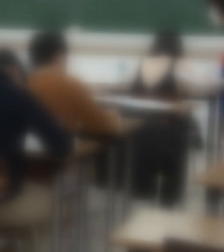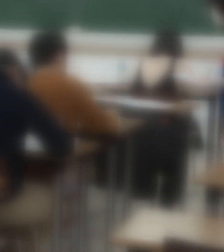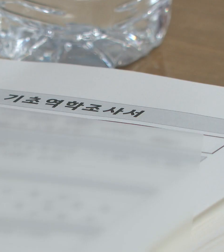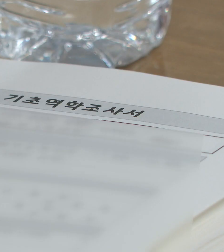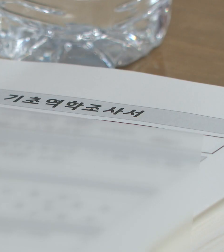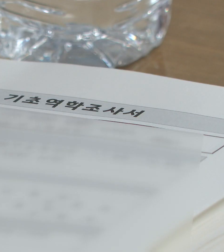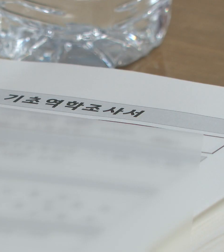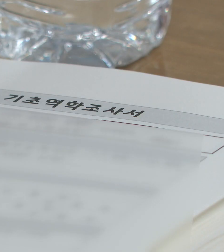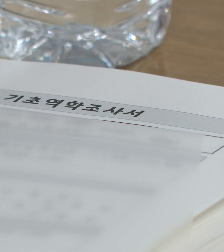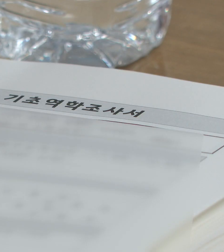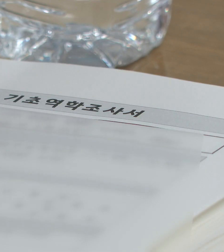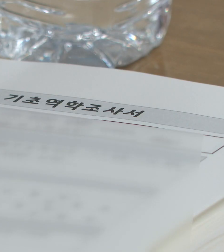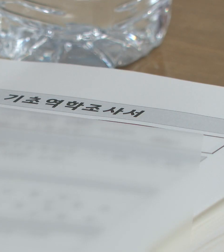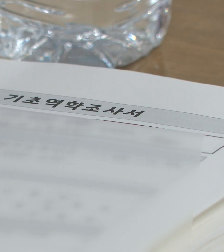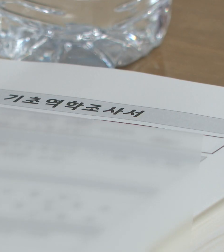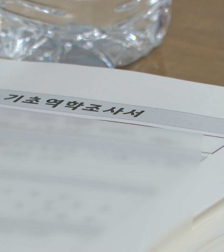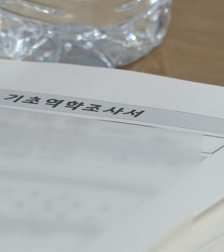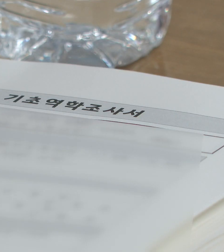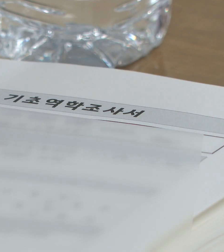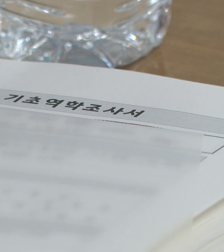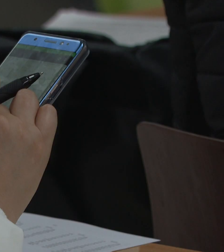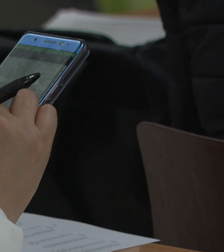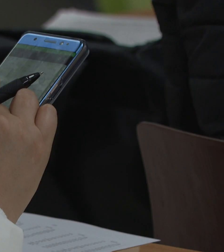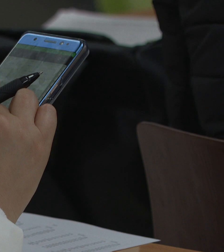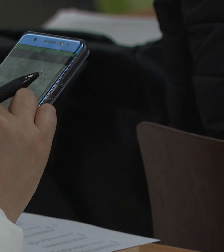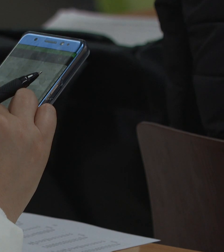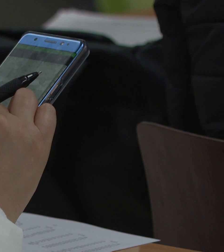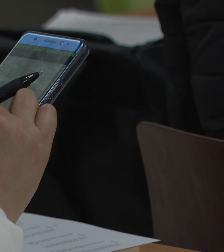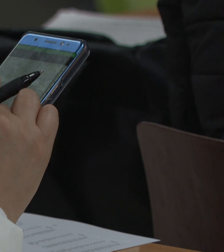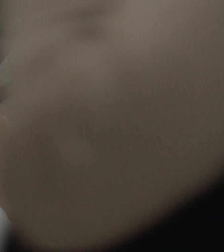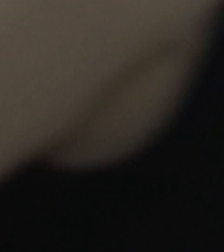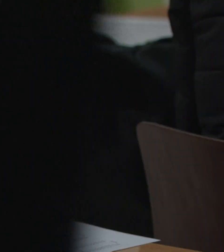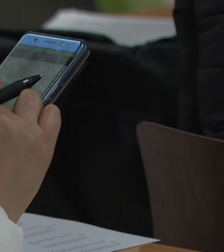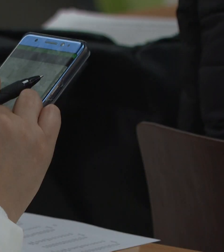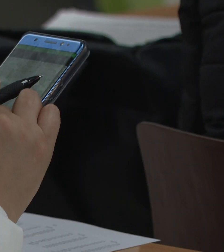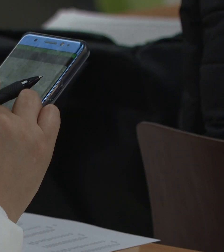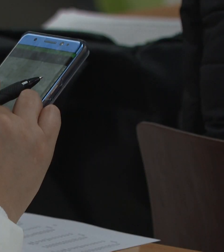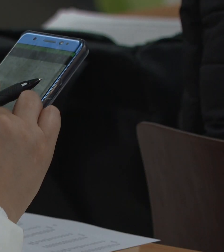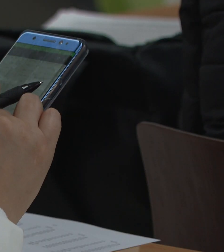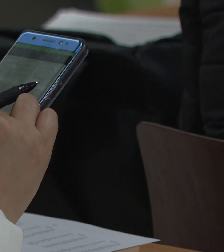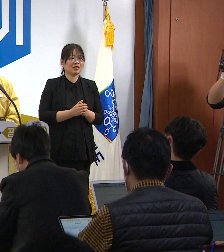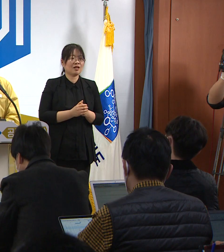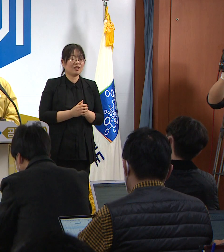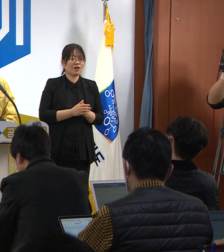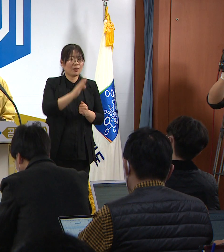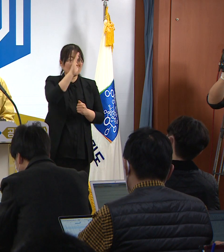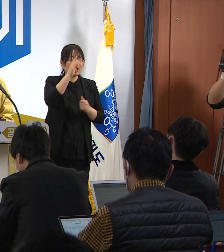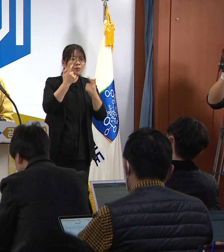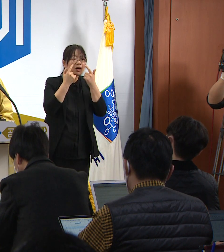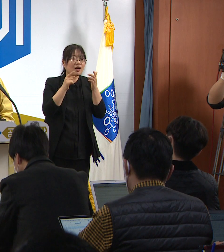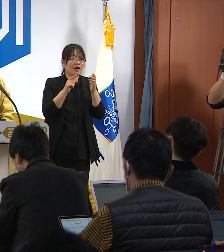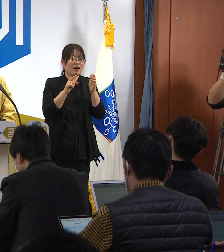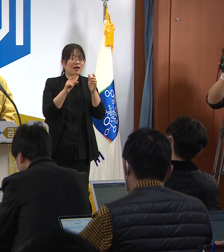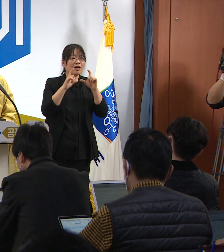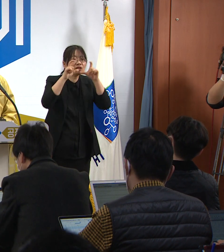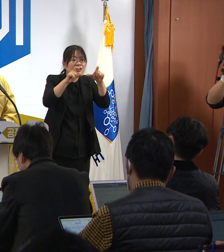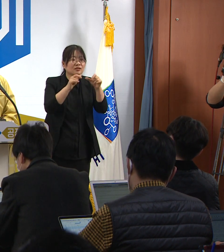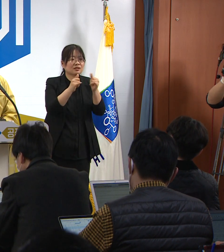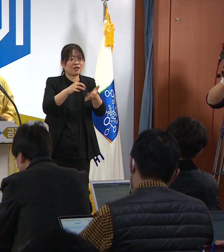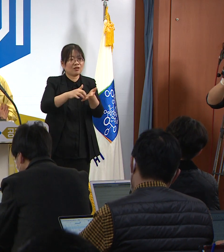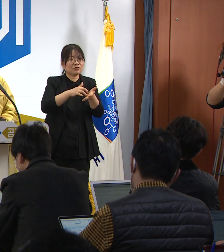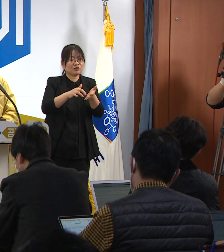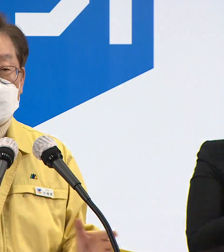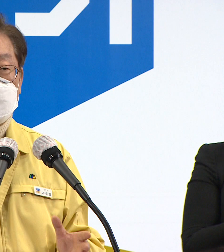유증상자의 46%, 절반 가까이를 차지하는 것으로 나타났습니다. 이재명 지사는 대구의 경우